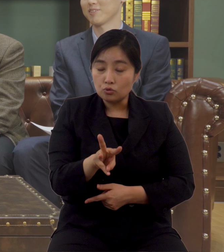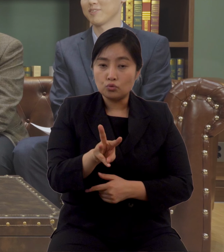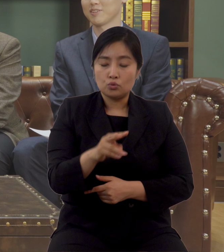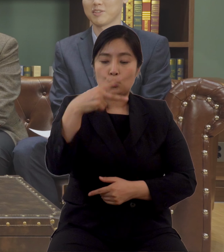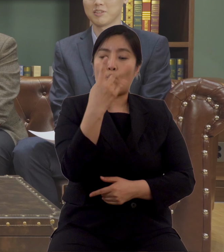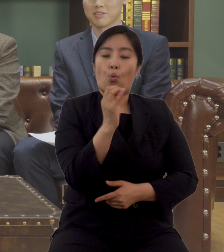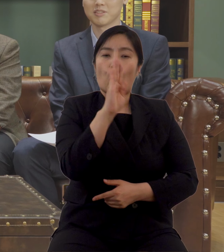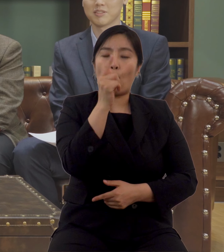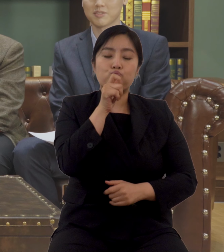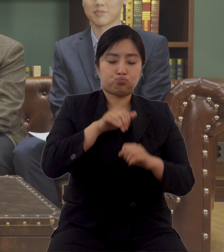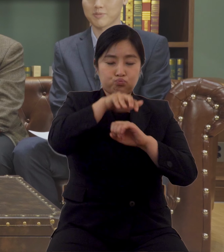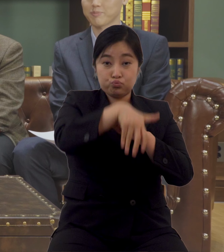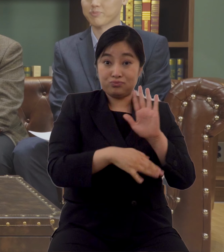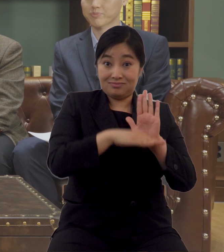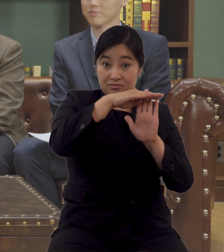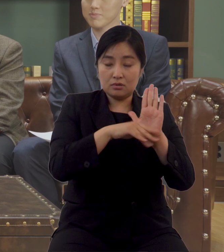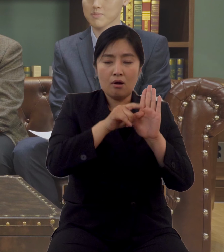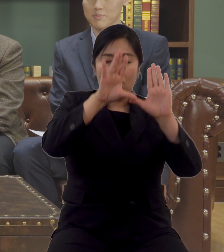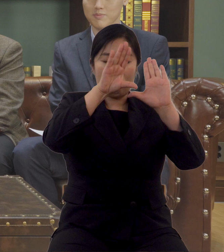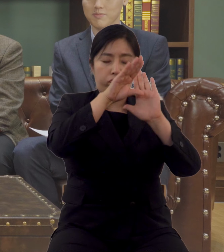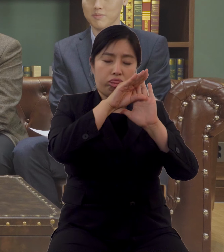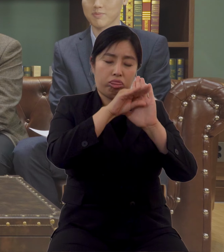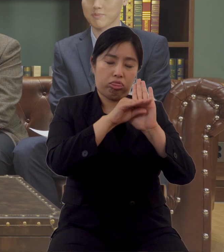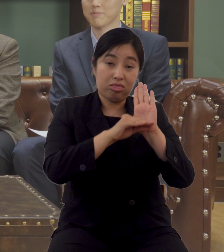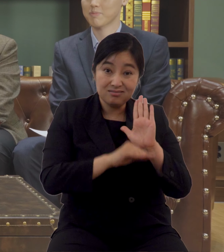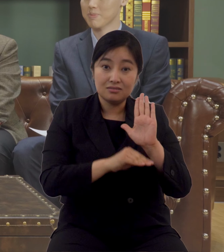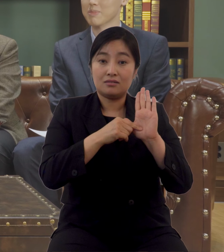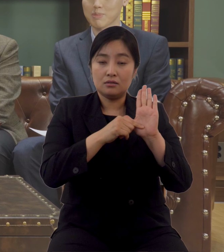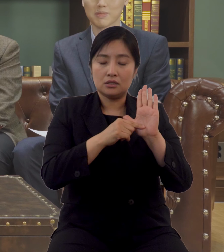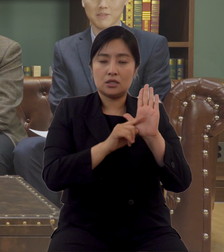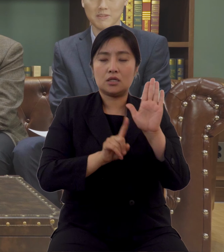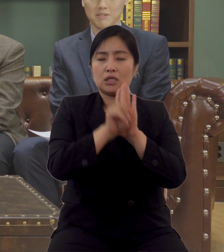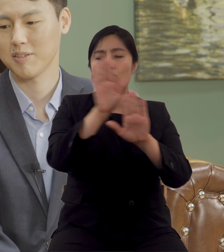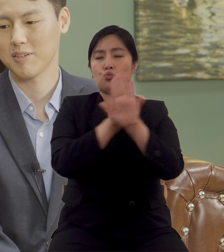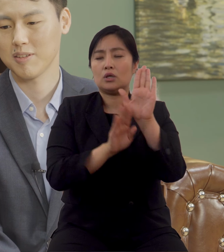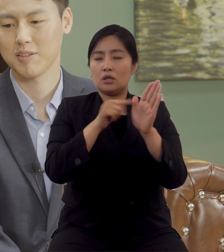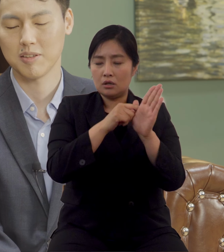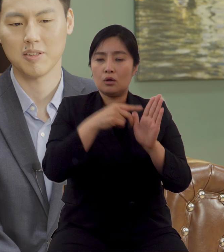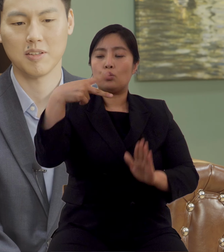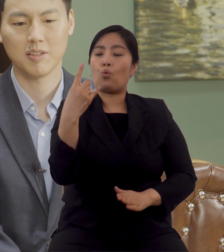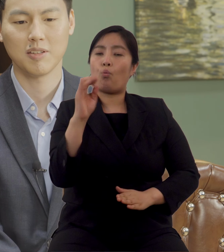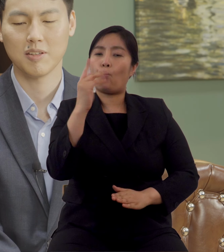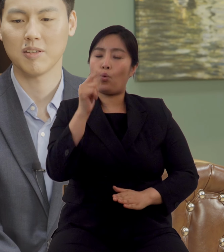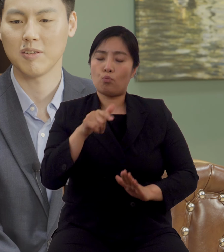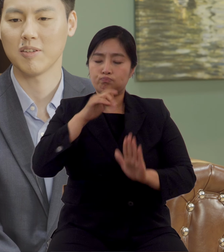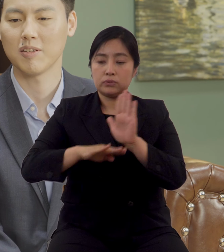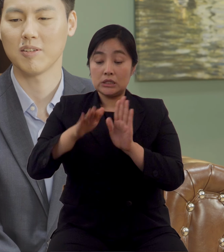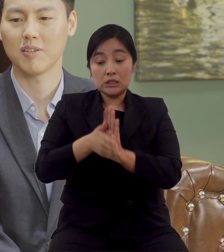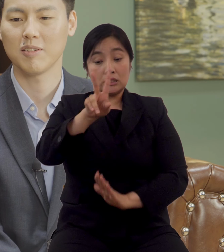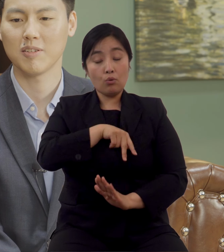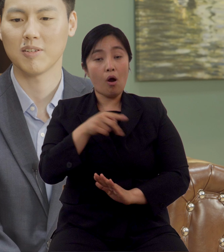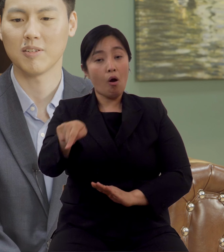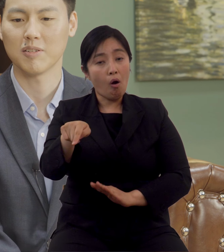지금 광주 동복댐이 지금 물이 마르고 있는 상황이라고 하더라고요. 기후 위기를, 이 동복댐